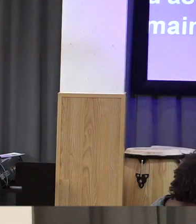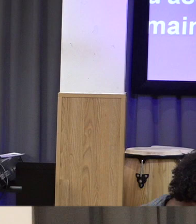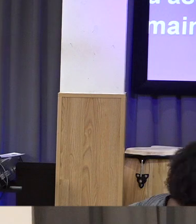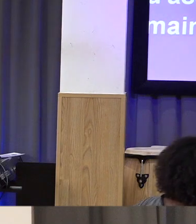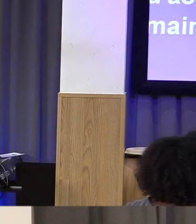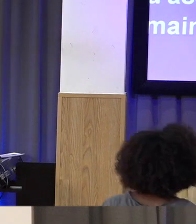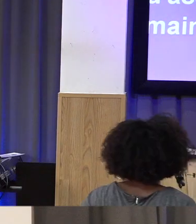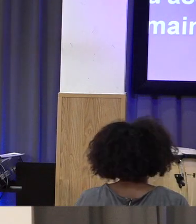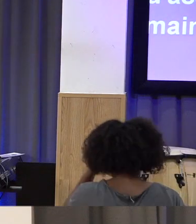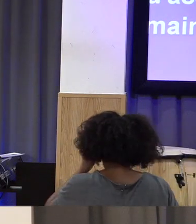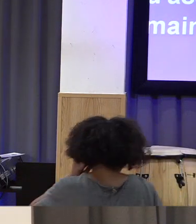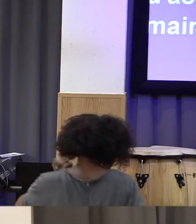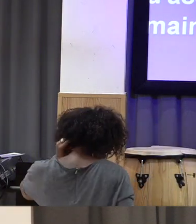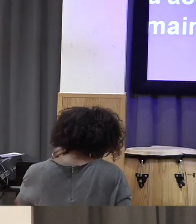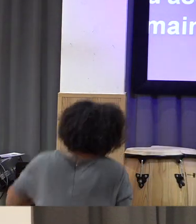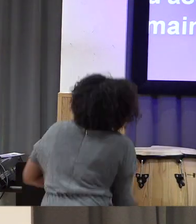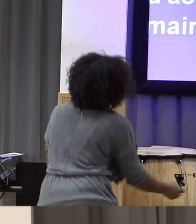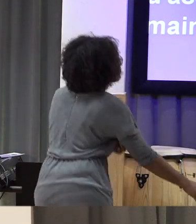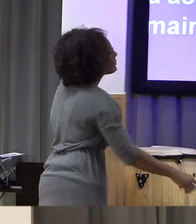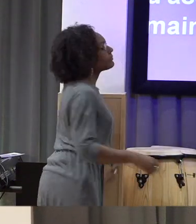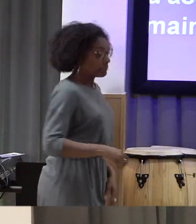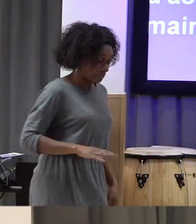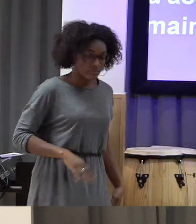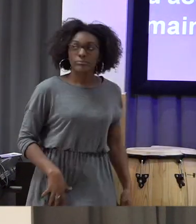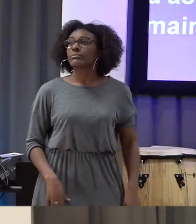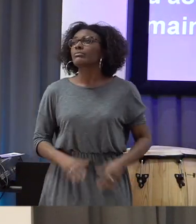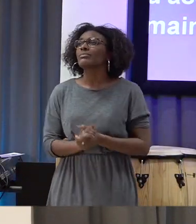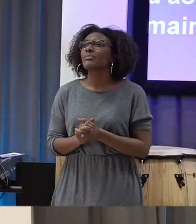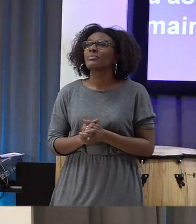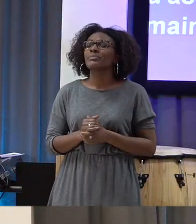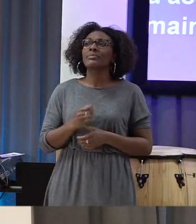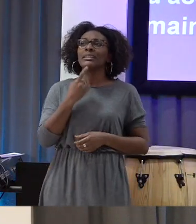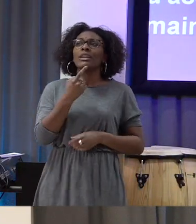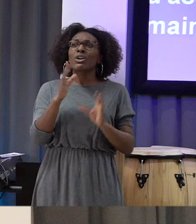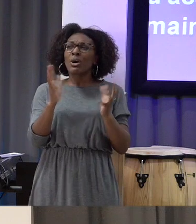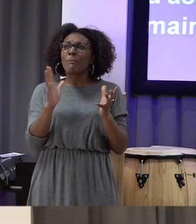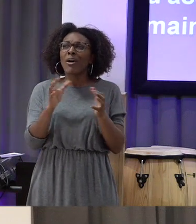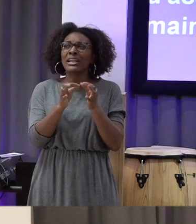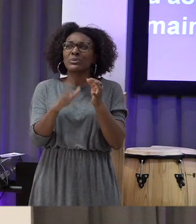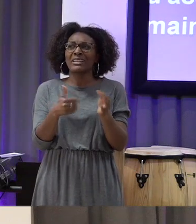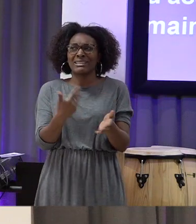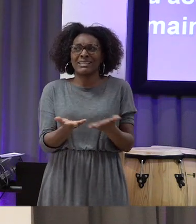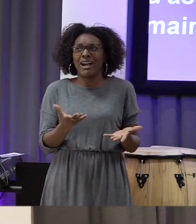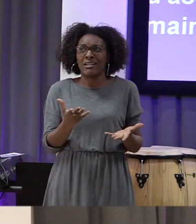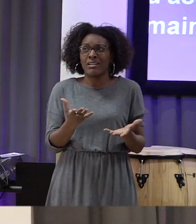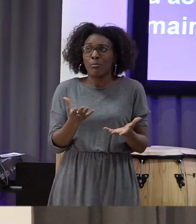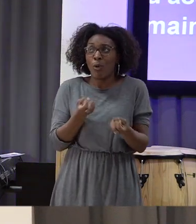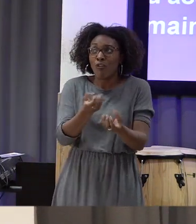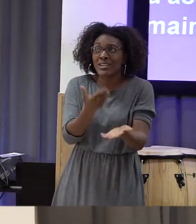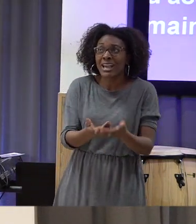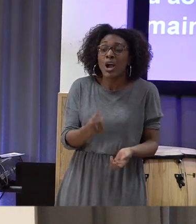comment de tels résultats ont-ils été produits? Un peu de sommeil, un